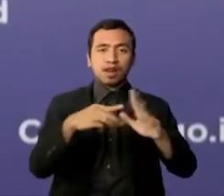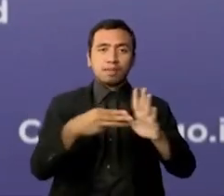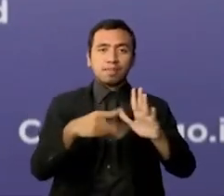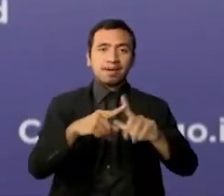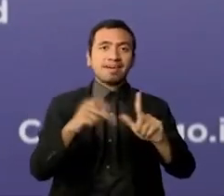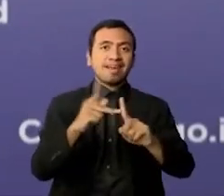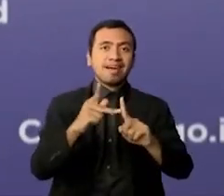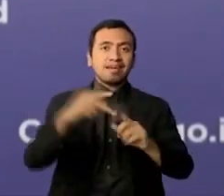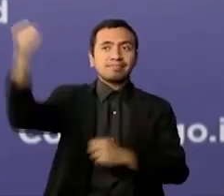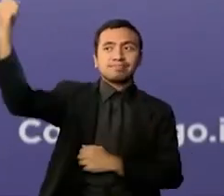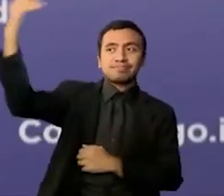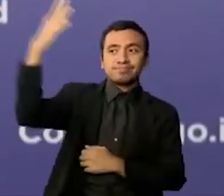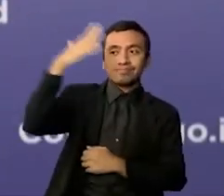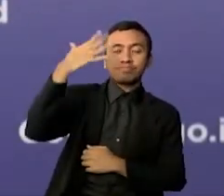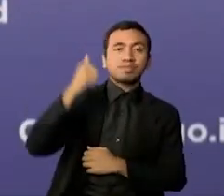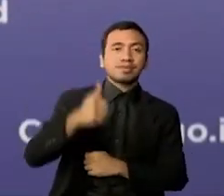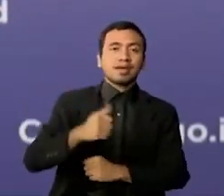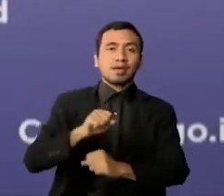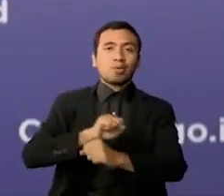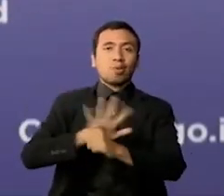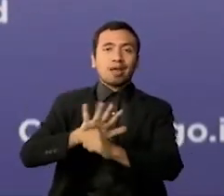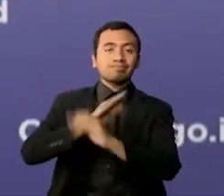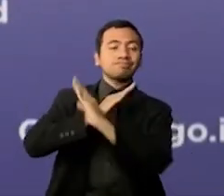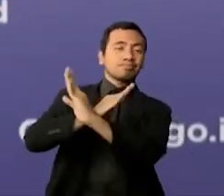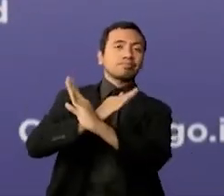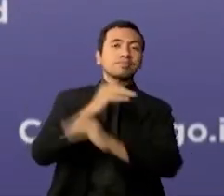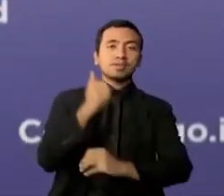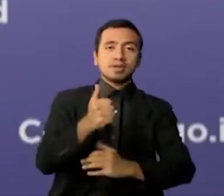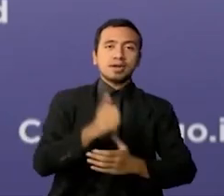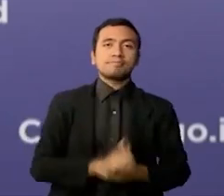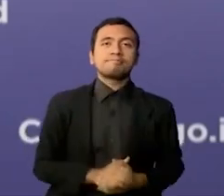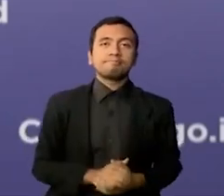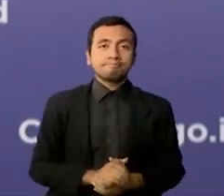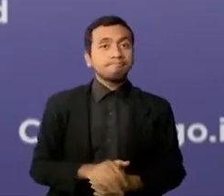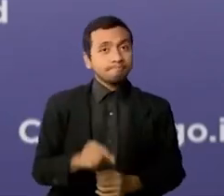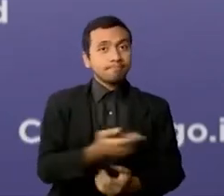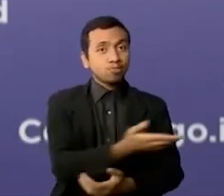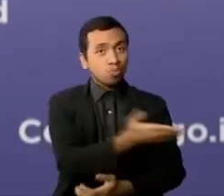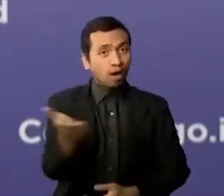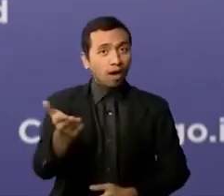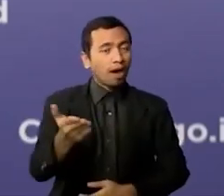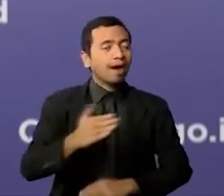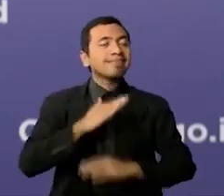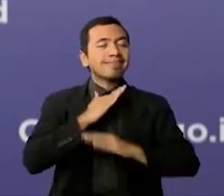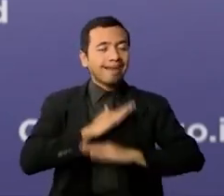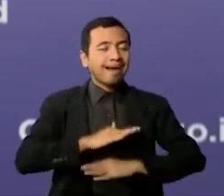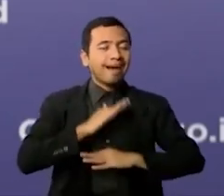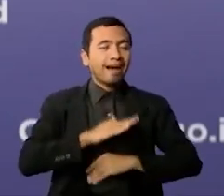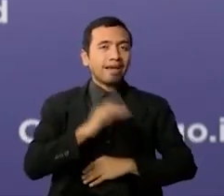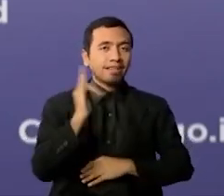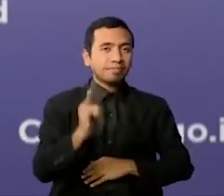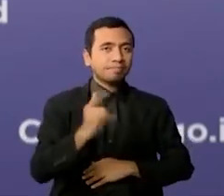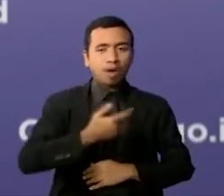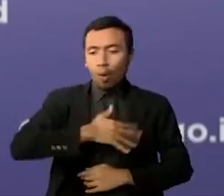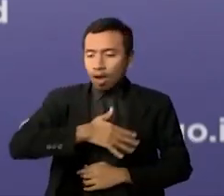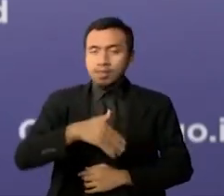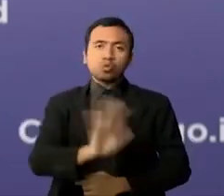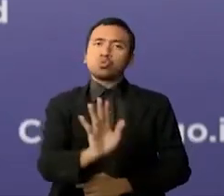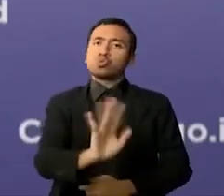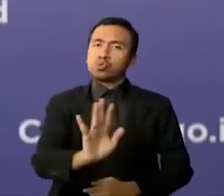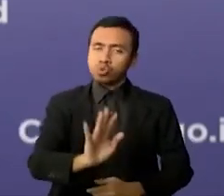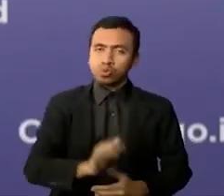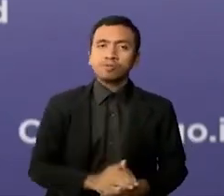penularan saudara-saudari Tetap tenang tidak perlu panik dan ketakutan berlebihan